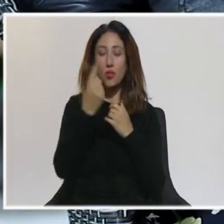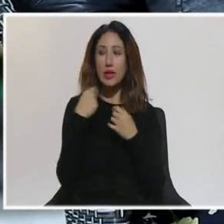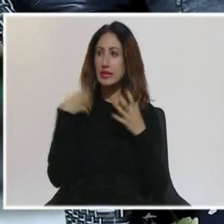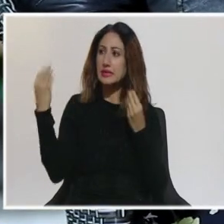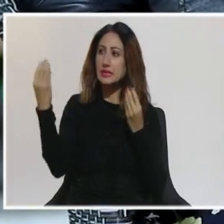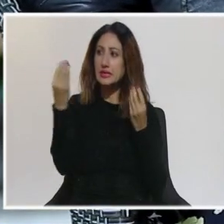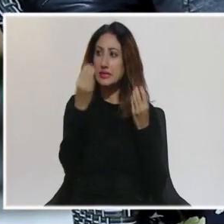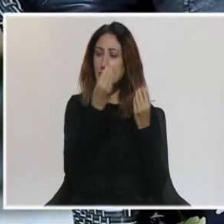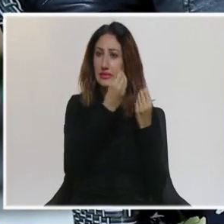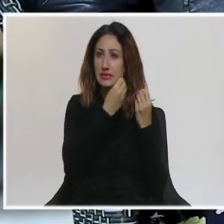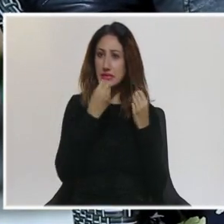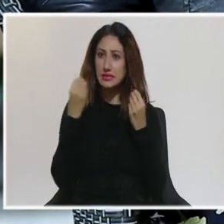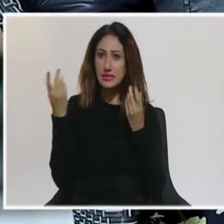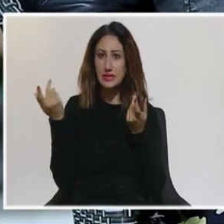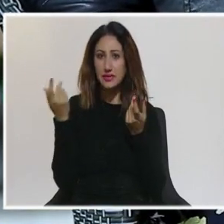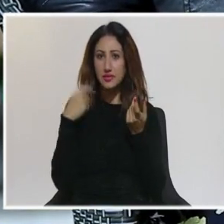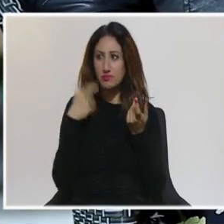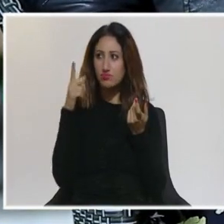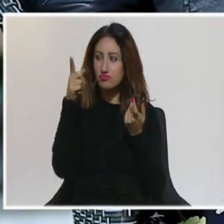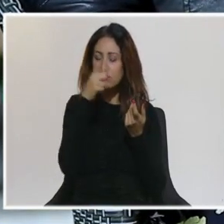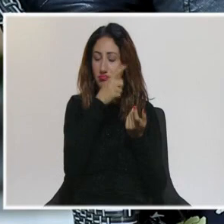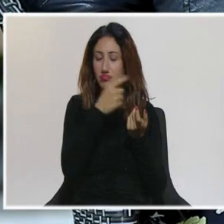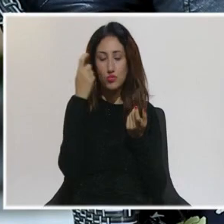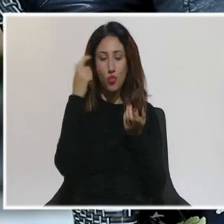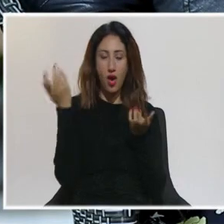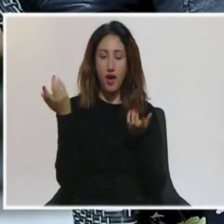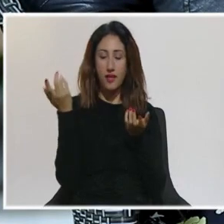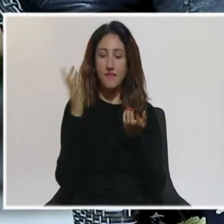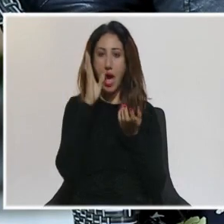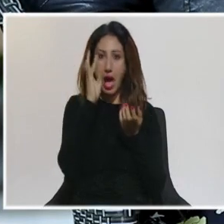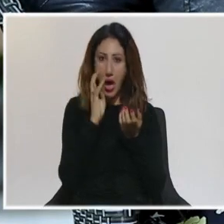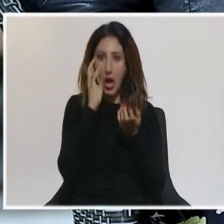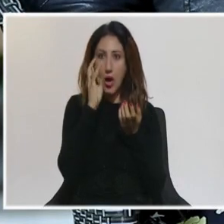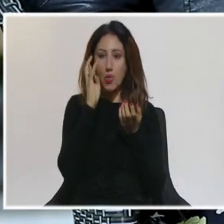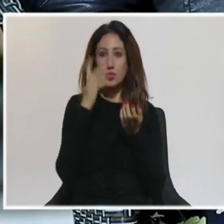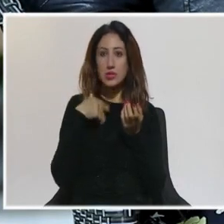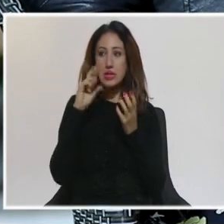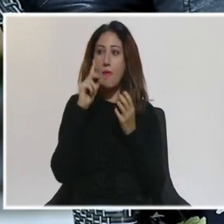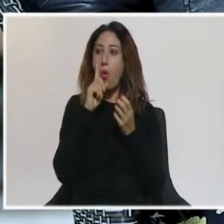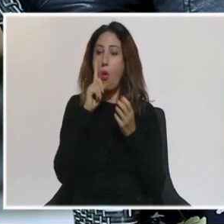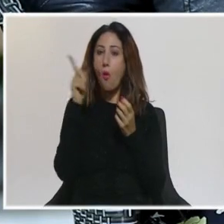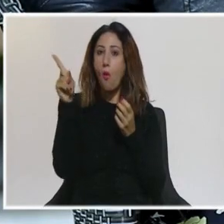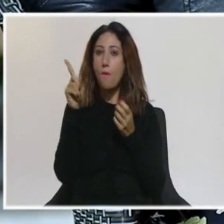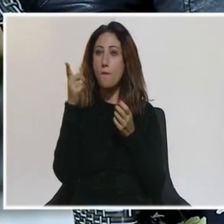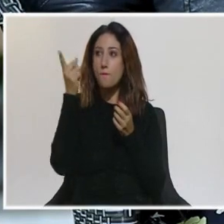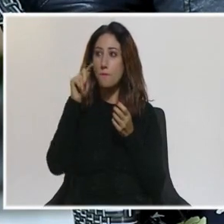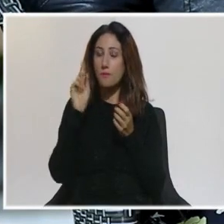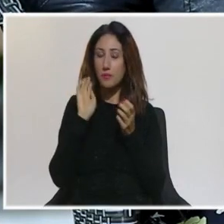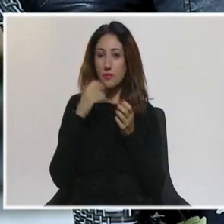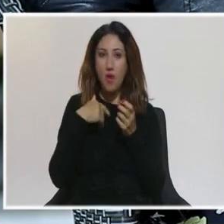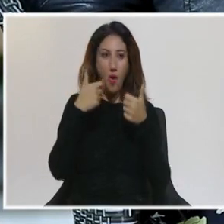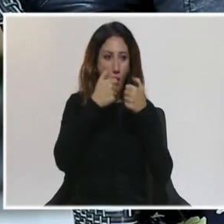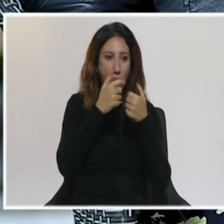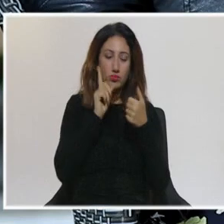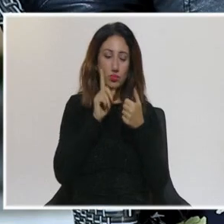حواليا فجاه لقيت نفسي عايز اتجوز بطريقه تقليديه، ما تفهمش ليه يا عم.